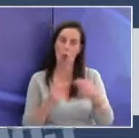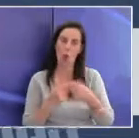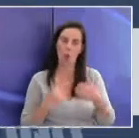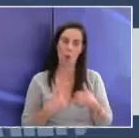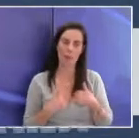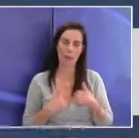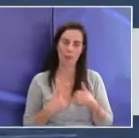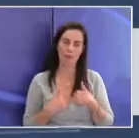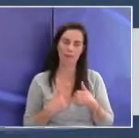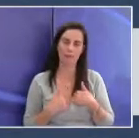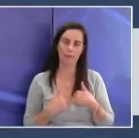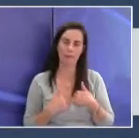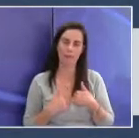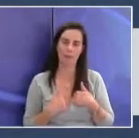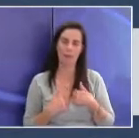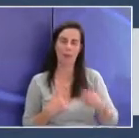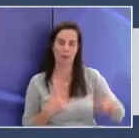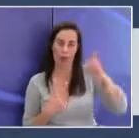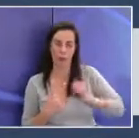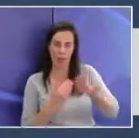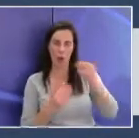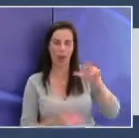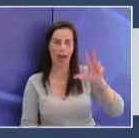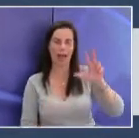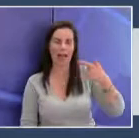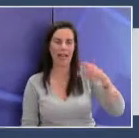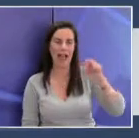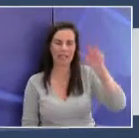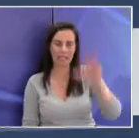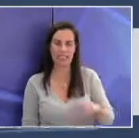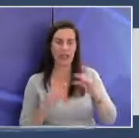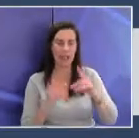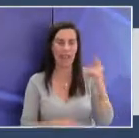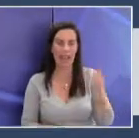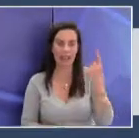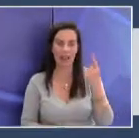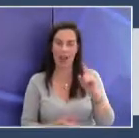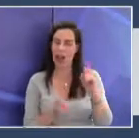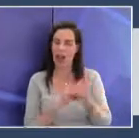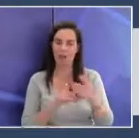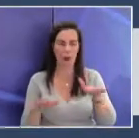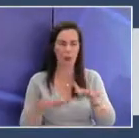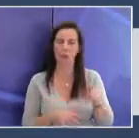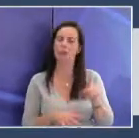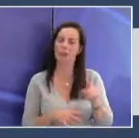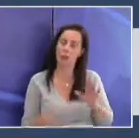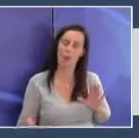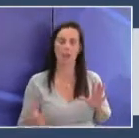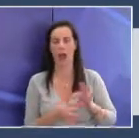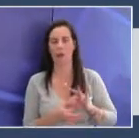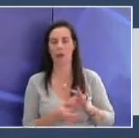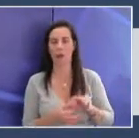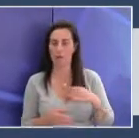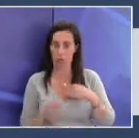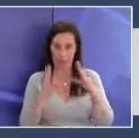בי, שבני גנץ יבין שהדרך היחידה באמת להחליף את השלטון זה להתחבר,